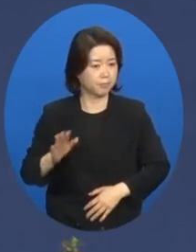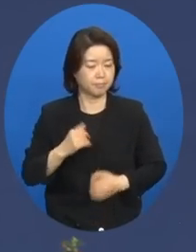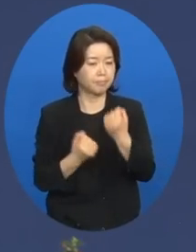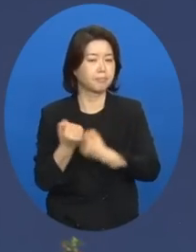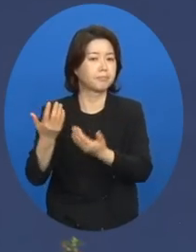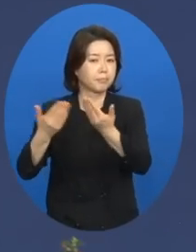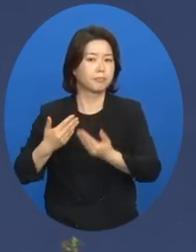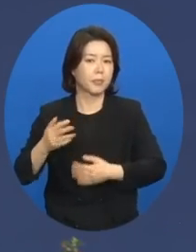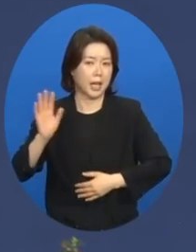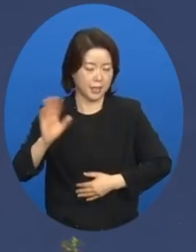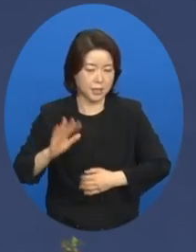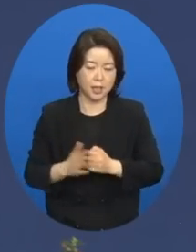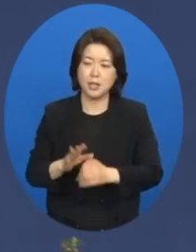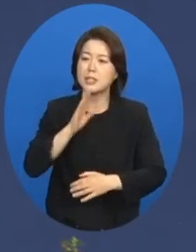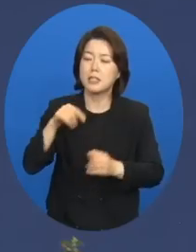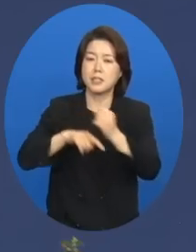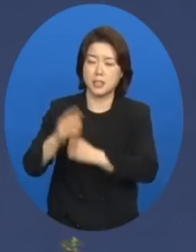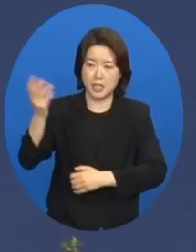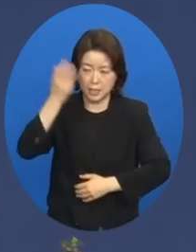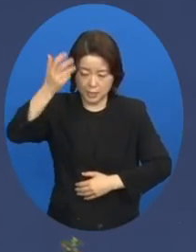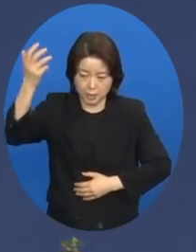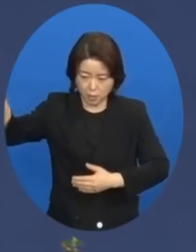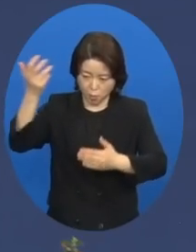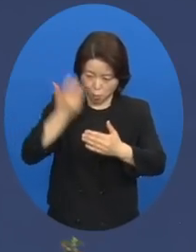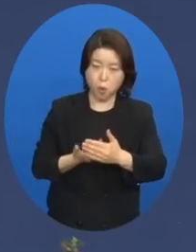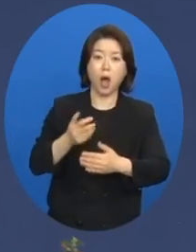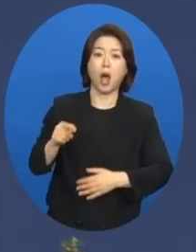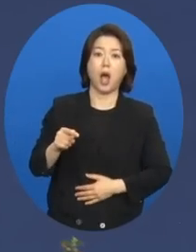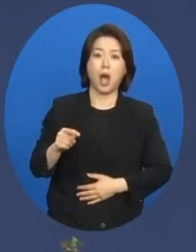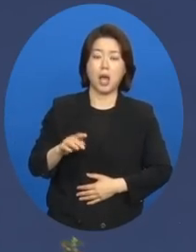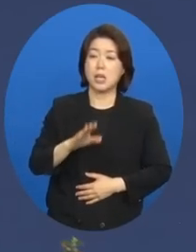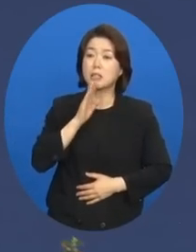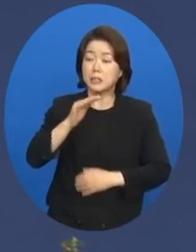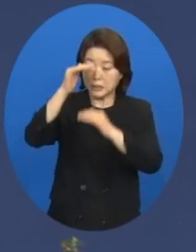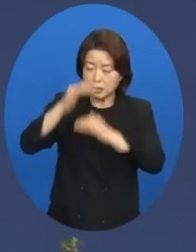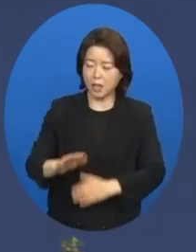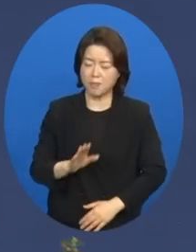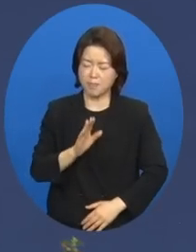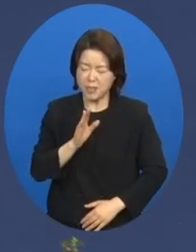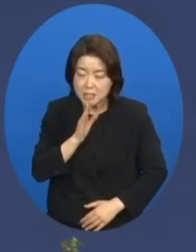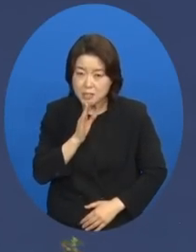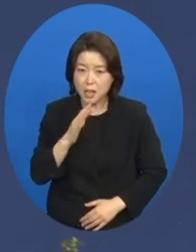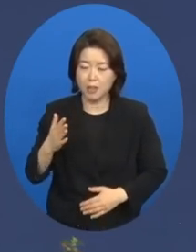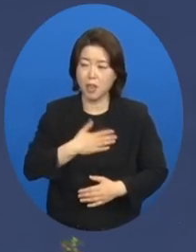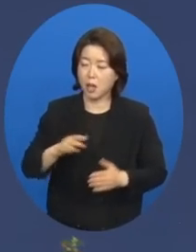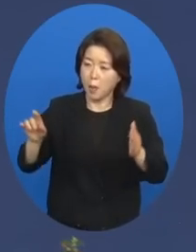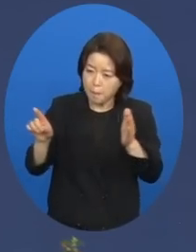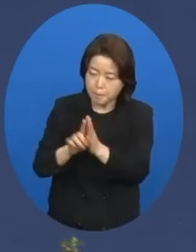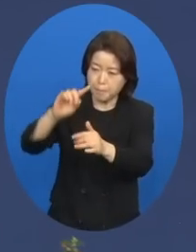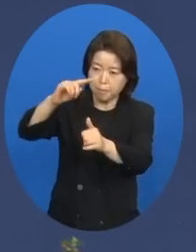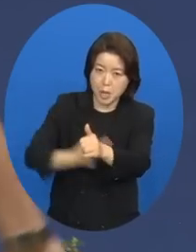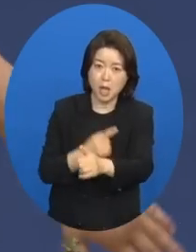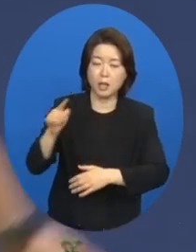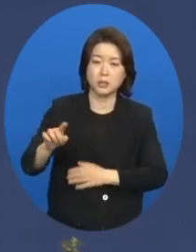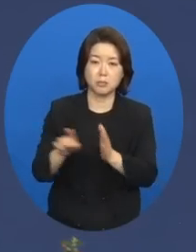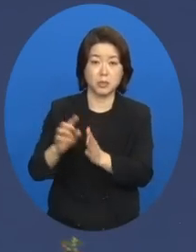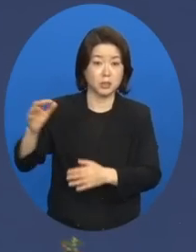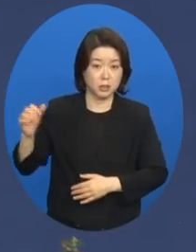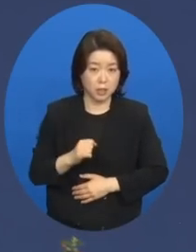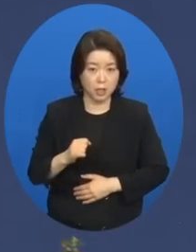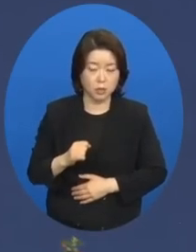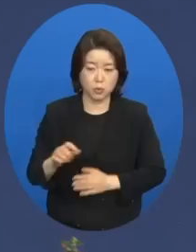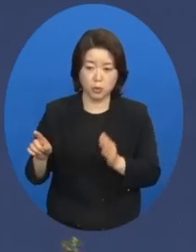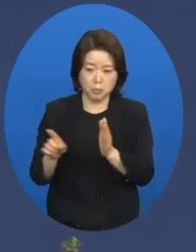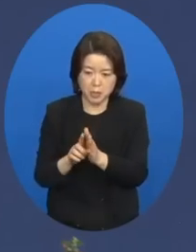아니라 진리의 성령님이 내 안에 오셔서 그 사실인 진리를 내가 믿고 그 믿음으로